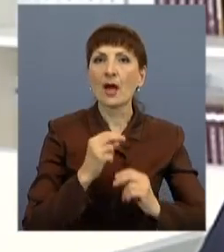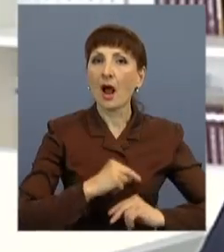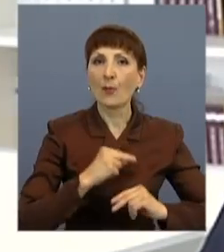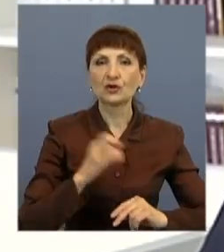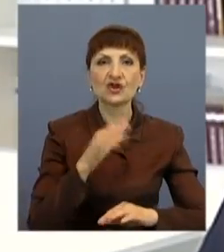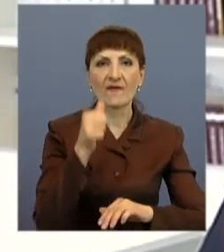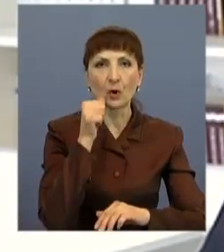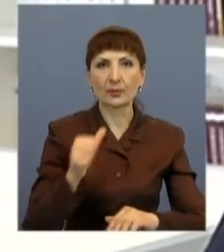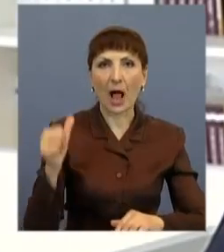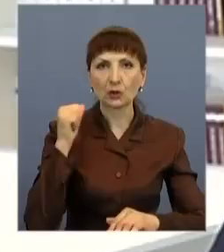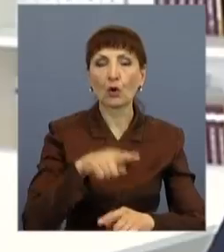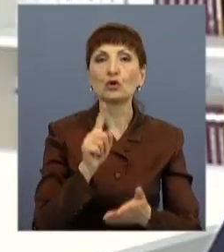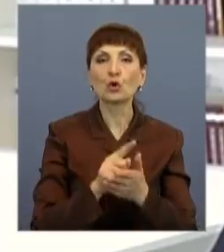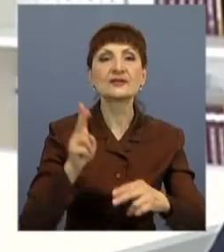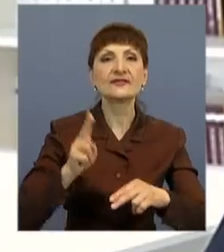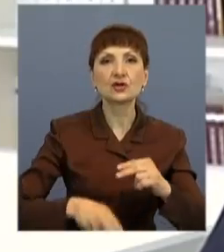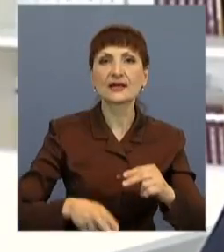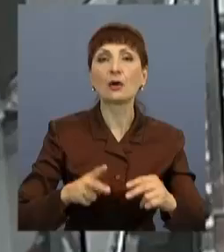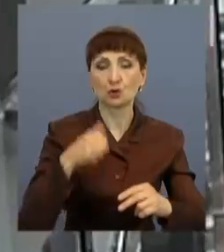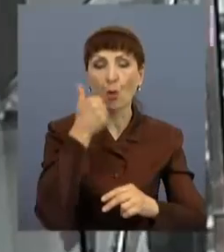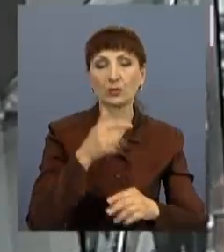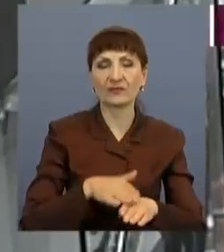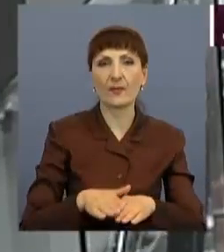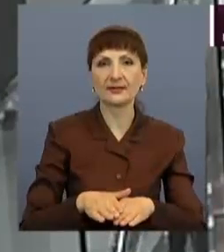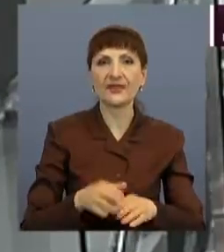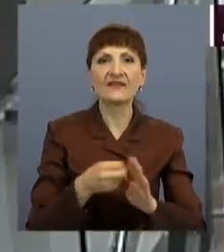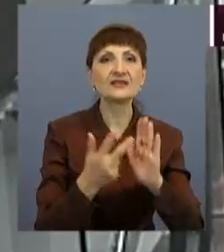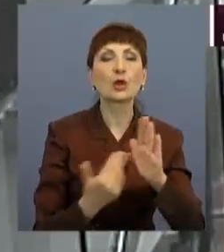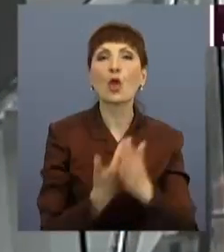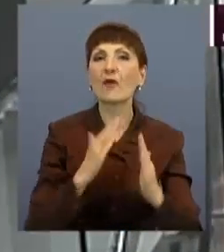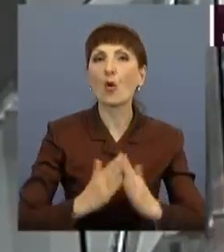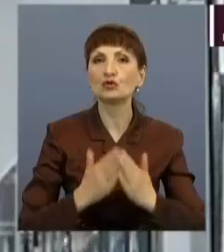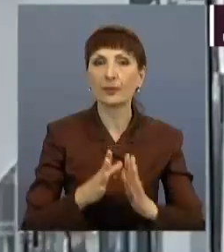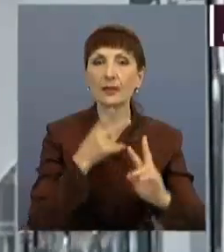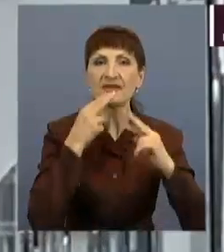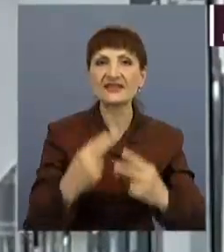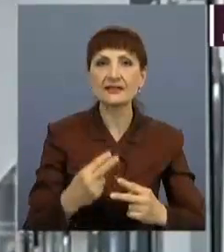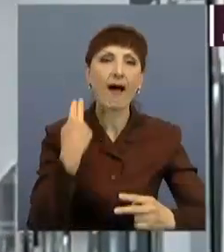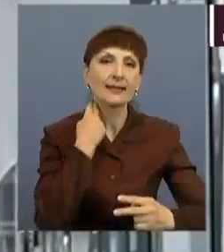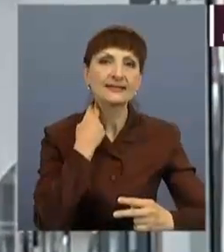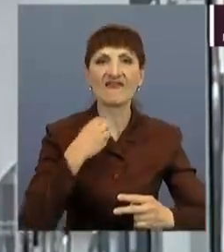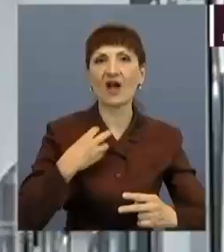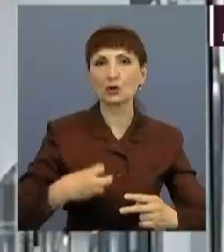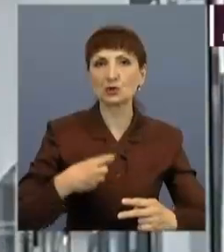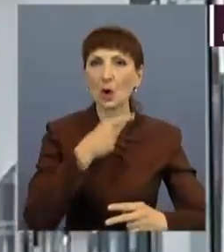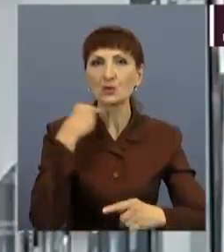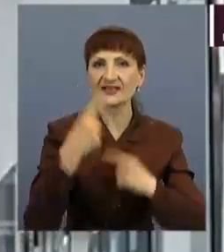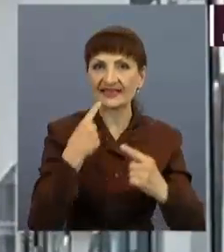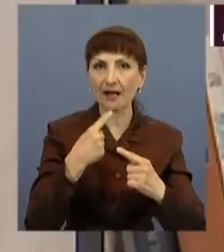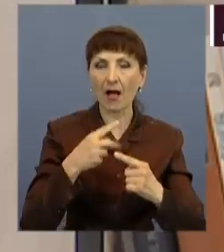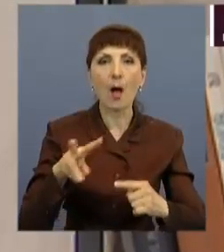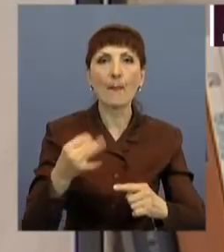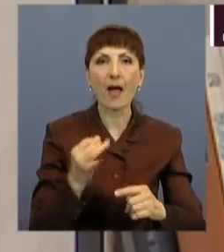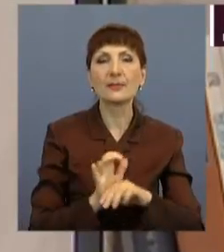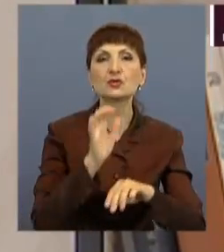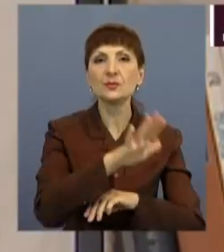прошлом году. И он должен завершиться к концу года. 18 новых учебников, которые были переведены с английского, французского и русского языков, в мае